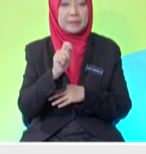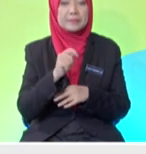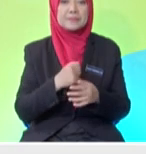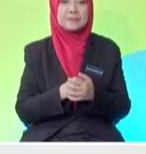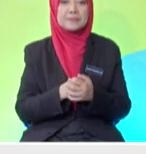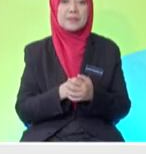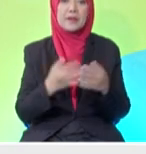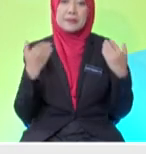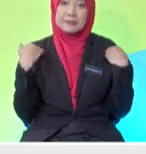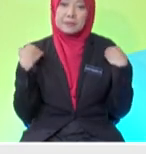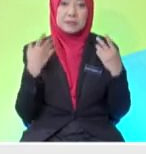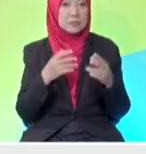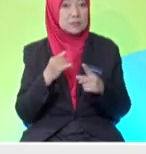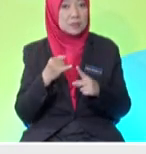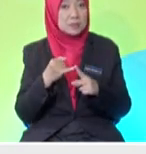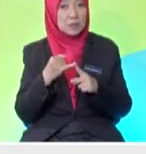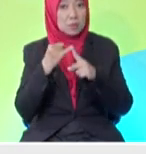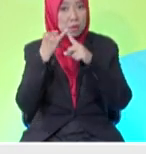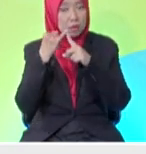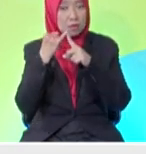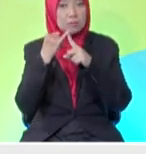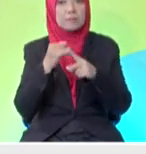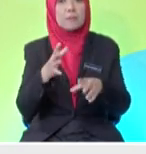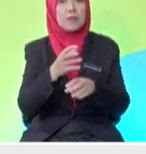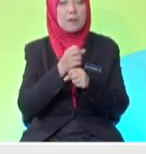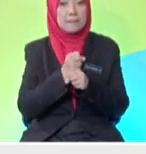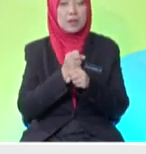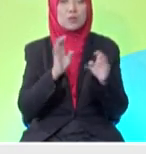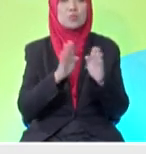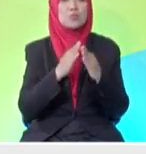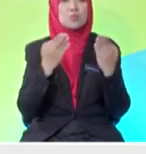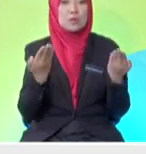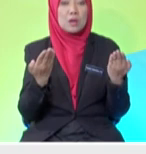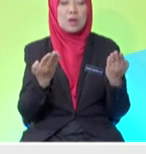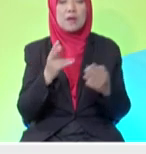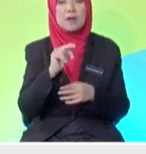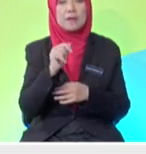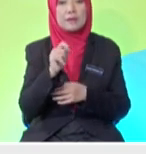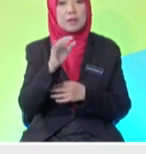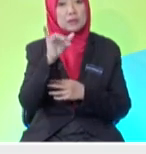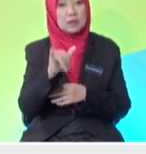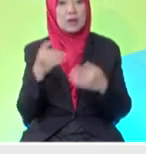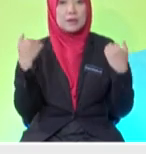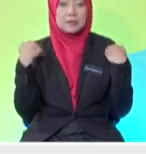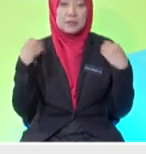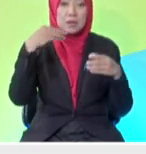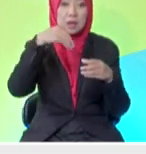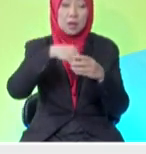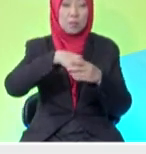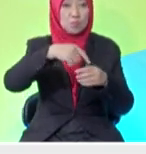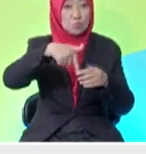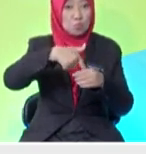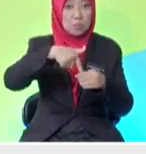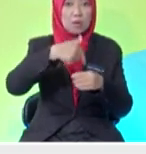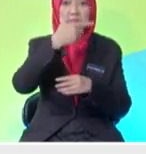dia mempunyai keistimewaan yaitu dianya dapat membuka nah yang berada di dalam lubang karena